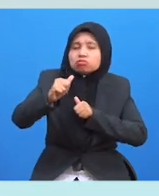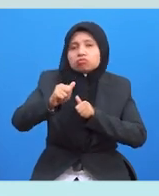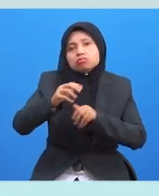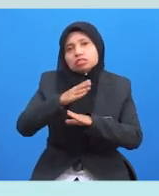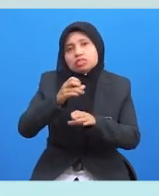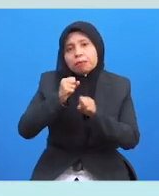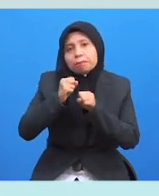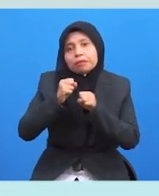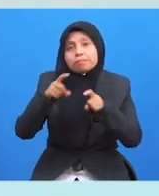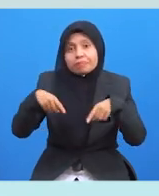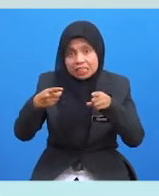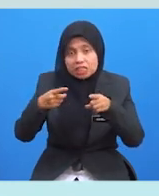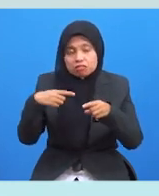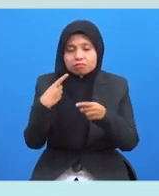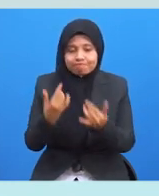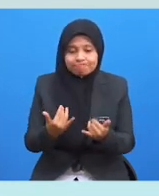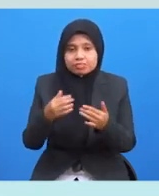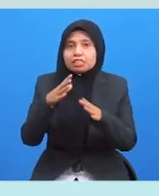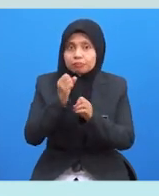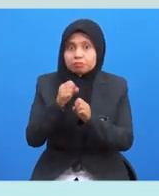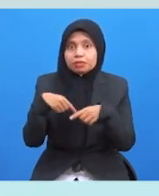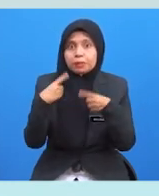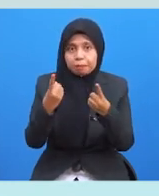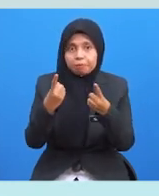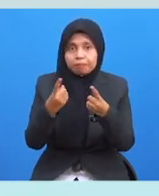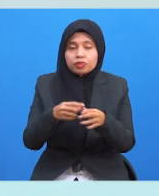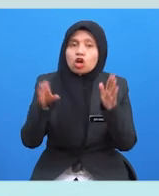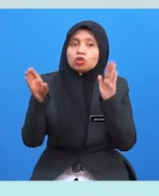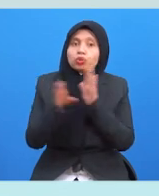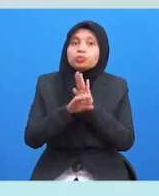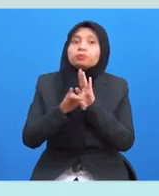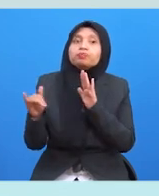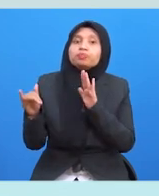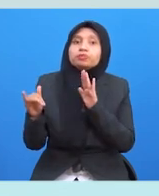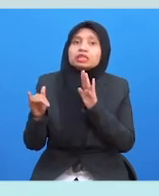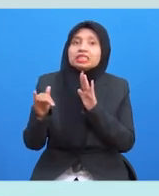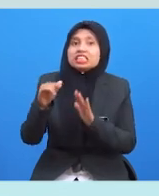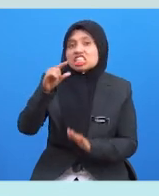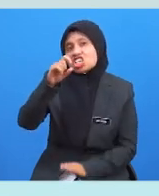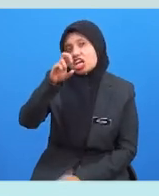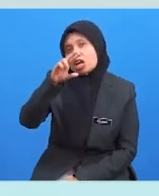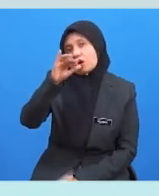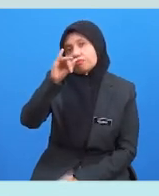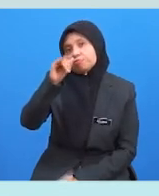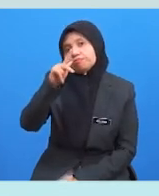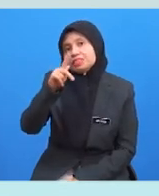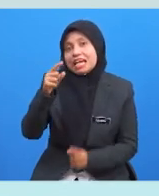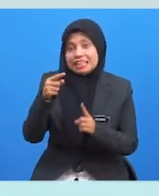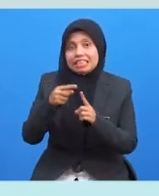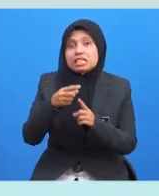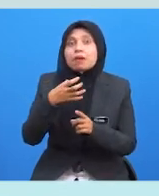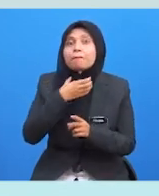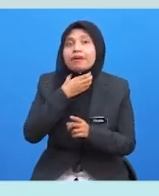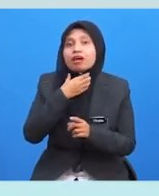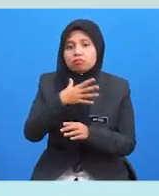jejaki kini dapat dihubungkan. Contohnya, Grik di Perak dan Jeli